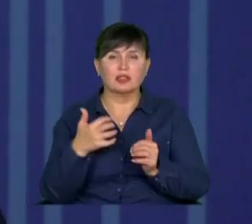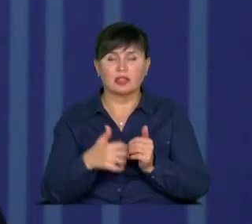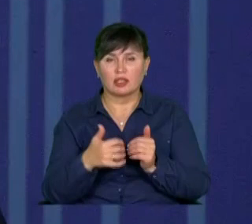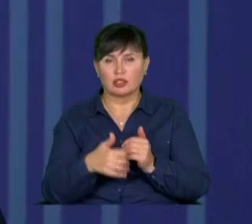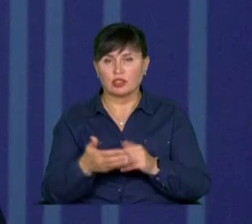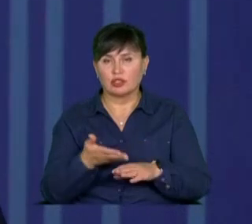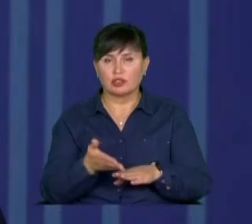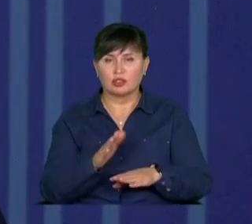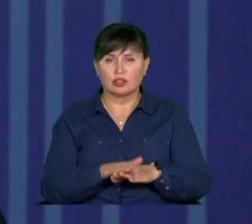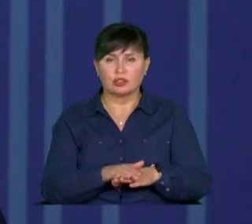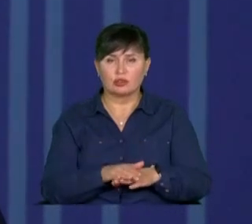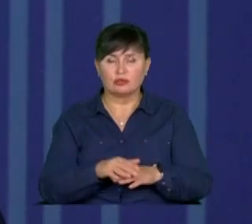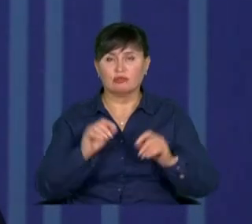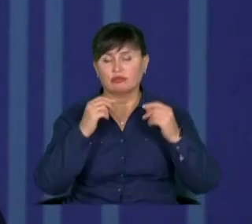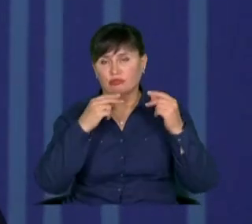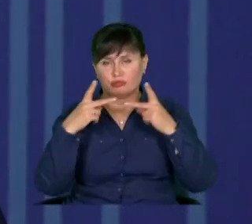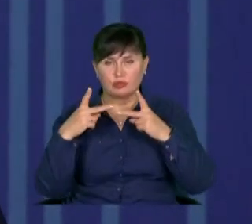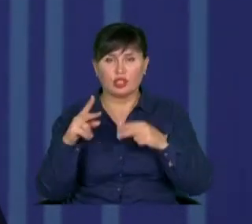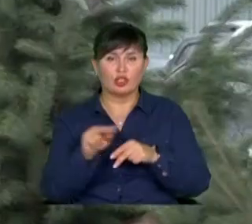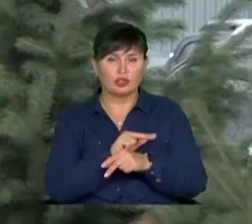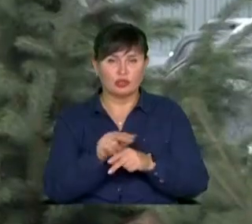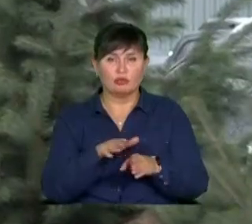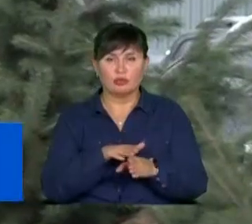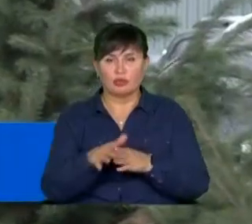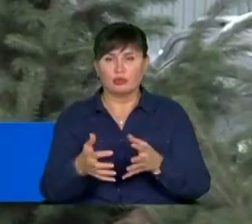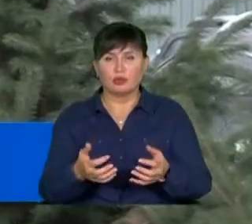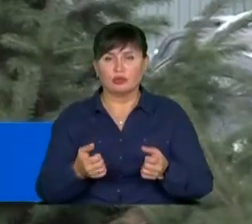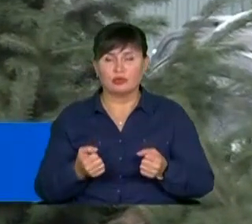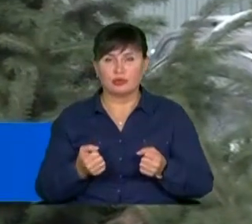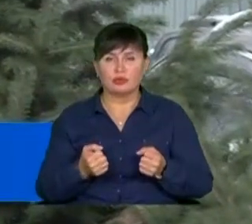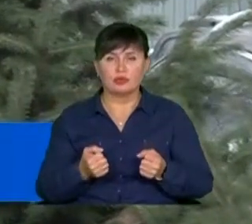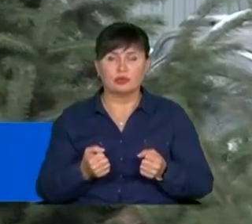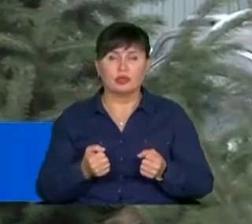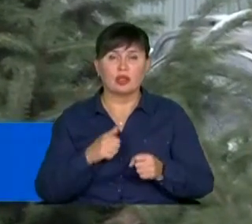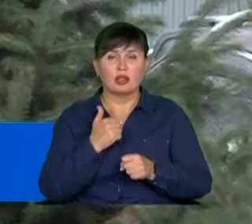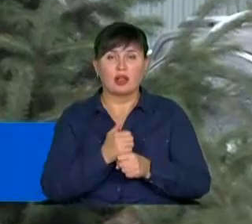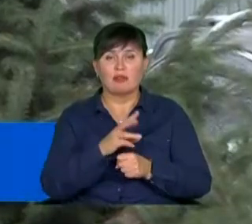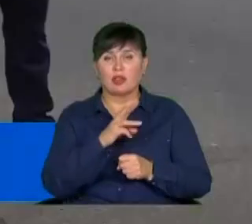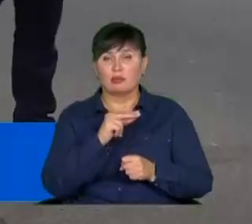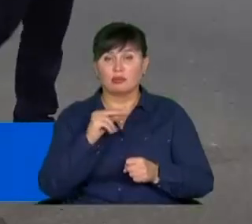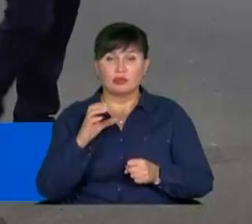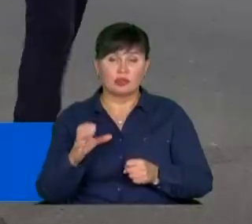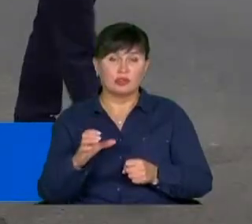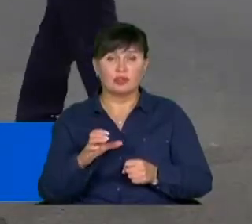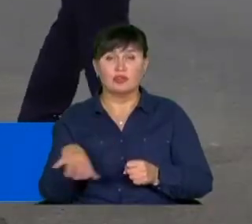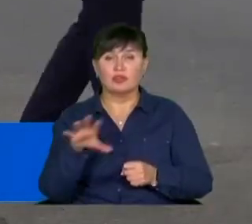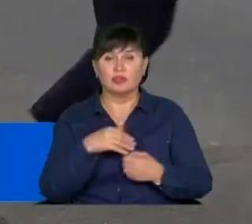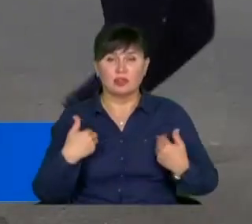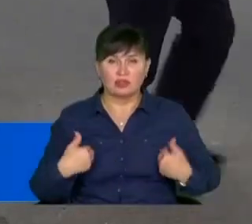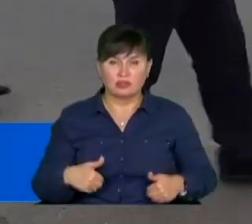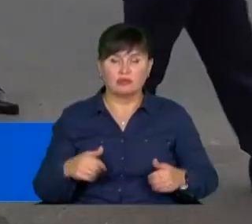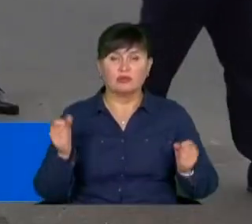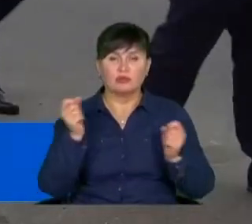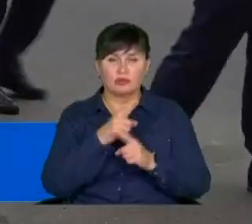тяжести, в сознании, лечение полностью получает. Как заявил глава МЧС Сырым Шарипханов, все тела опознаны,